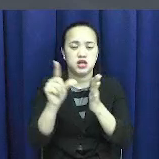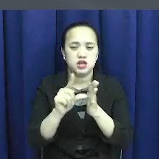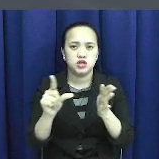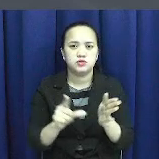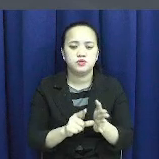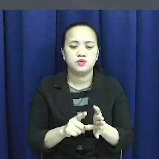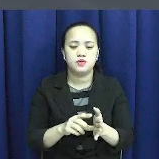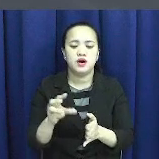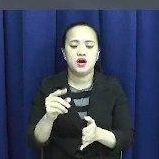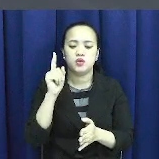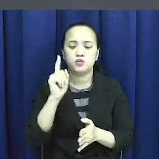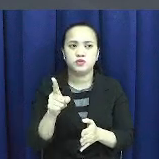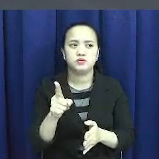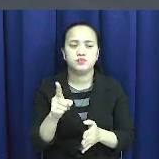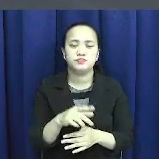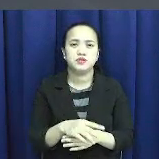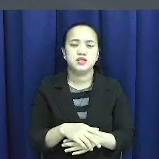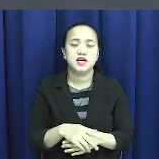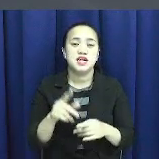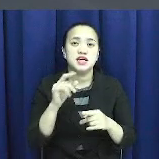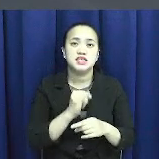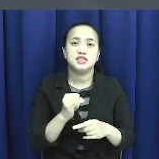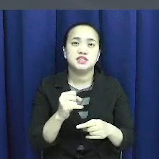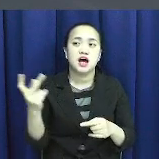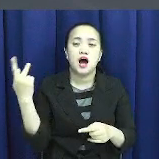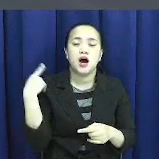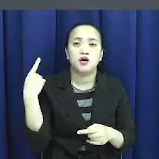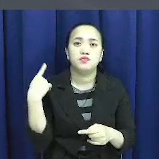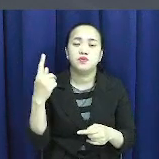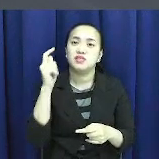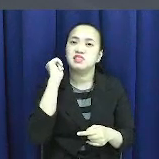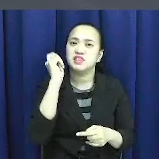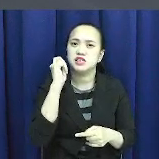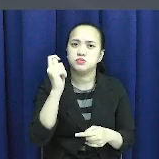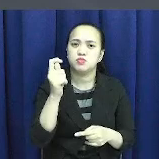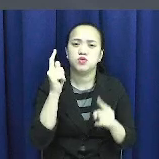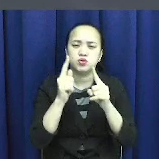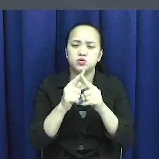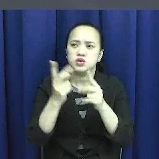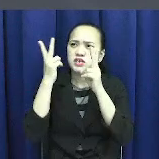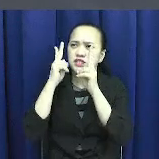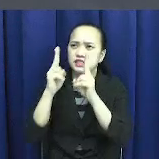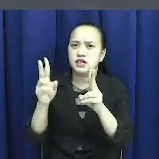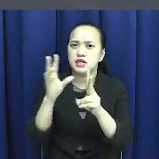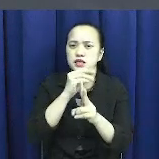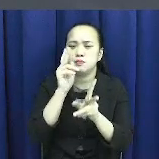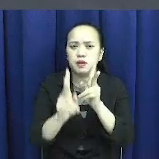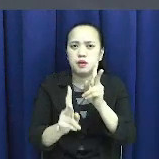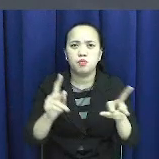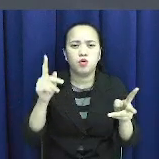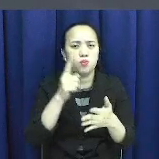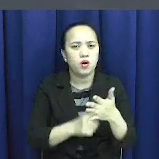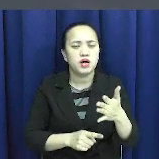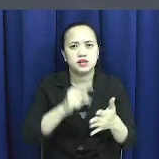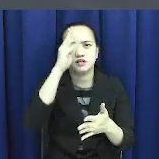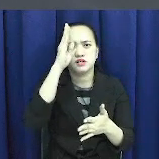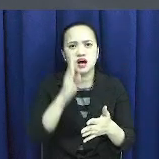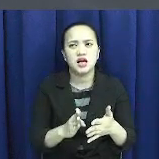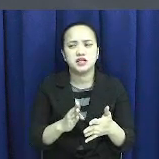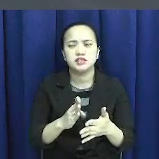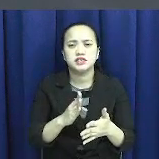pagtuturo about the law is their testimony. Na ipakita sa mga tao kung ano ang klase ng